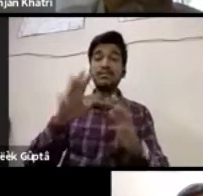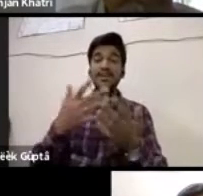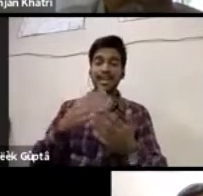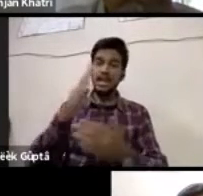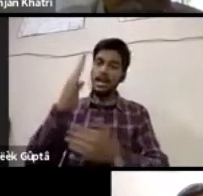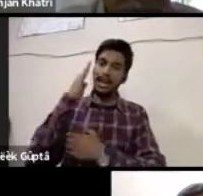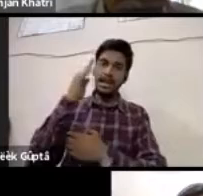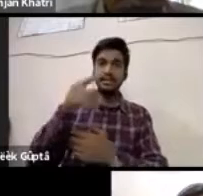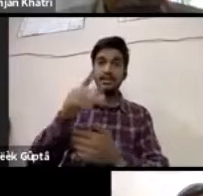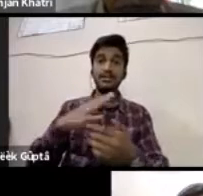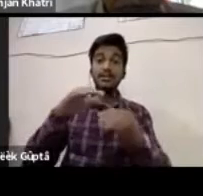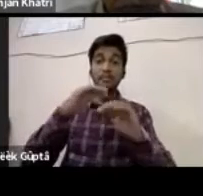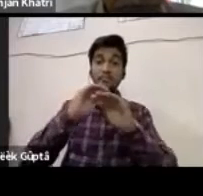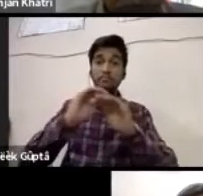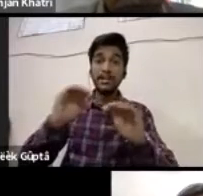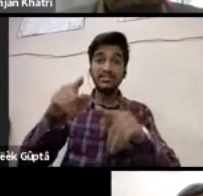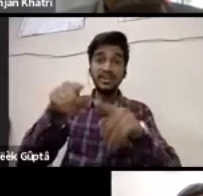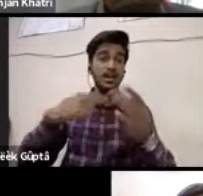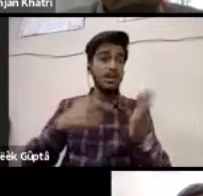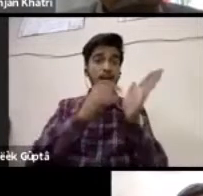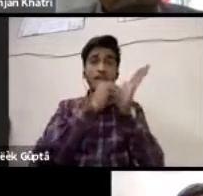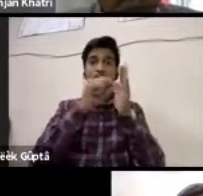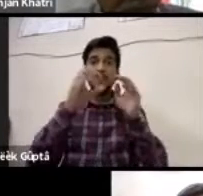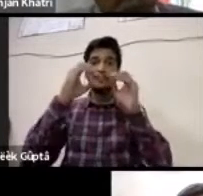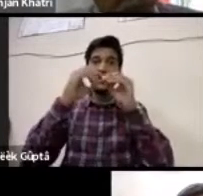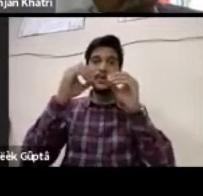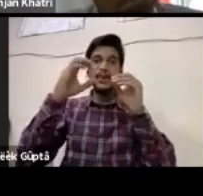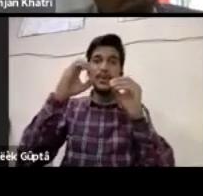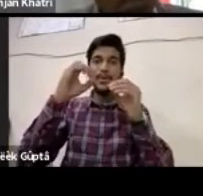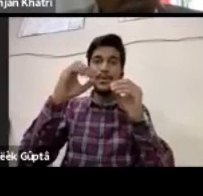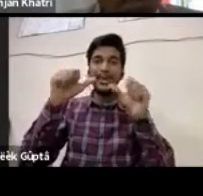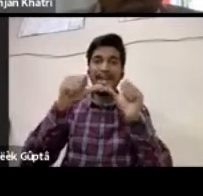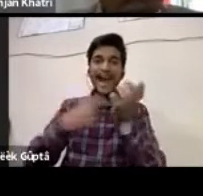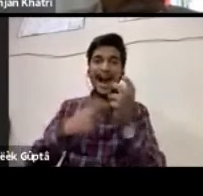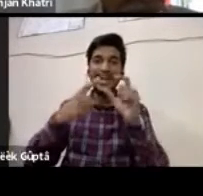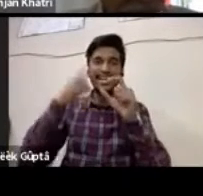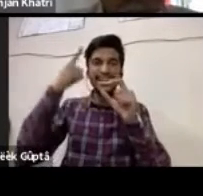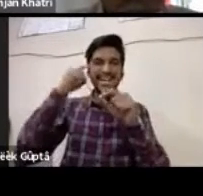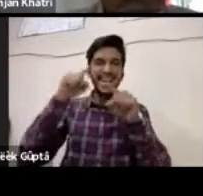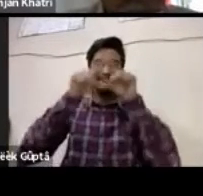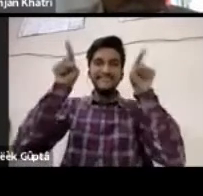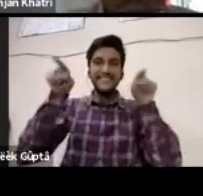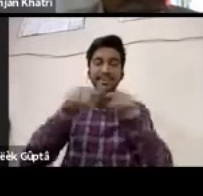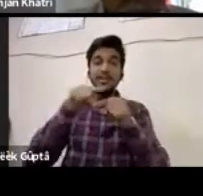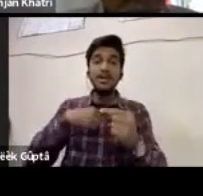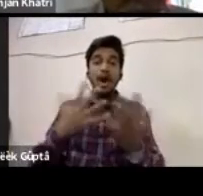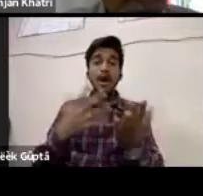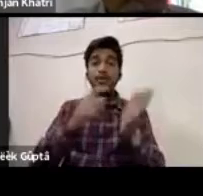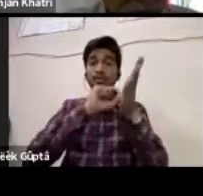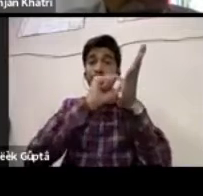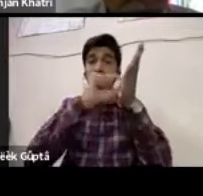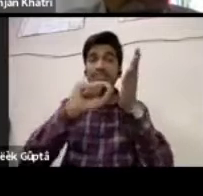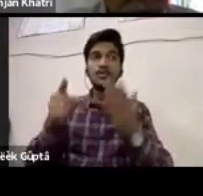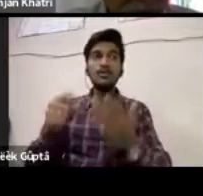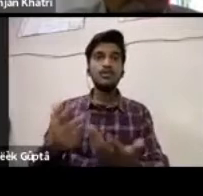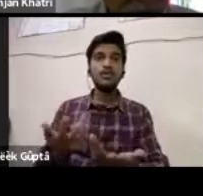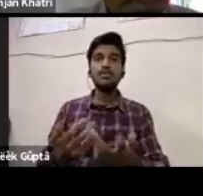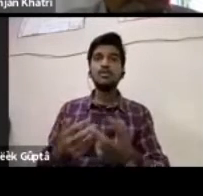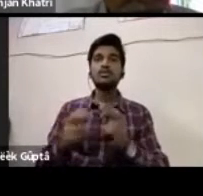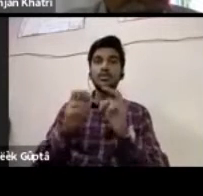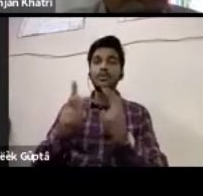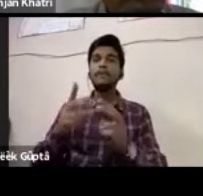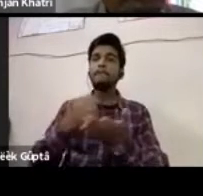डिसिप्लिन करके, ऑल दिस एंड दे डिडंट एक्सेप्टेड मी। सो आफ्टर दैट डिस्करेजमेंट मैंने आरएस अटेम्प्ट किया